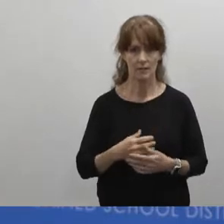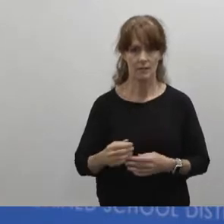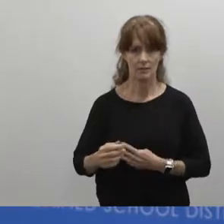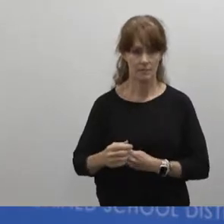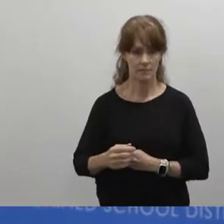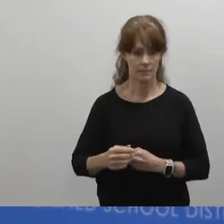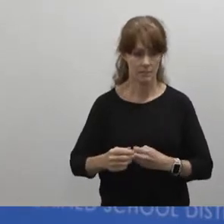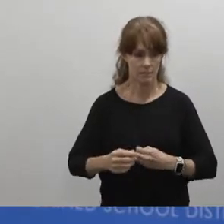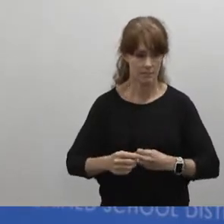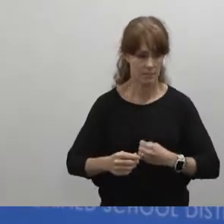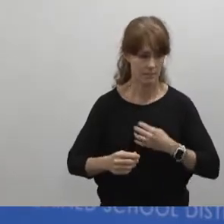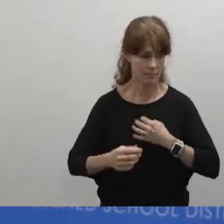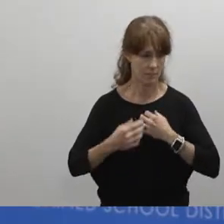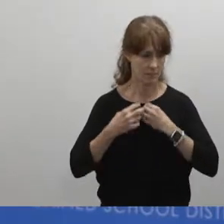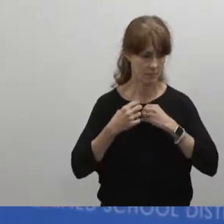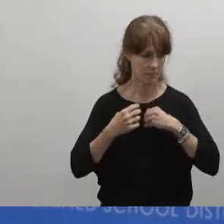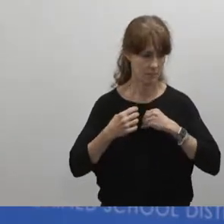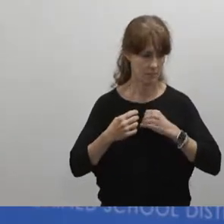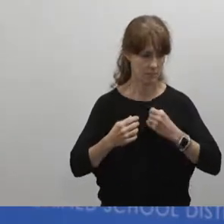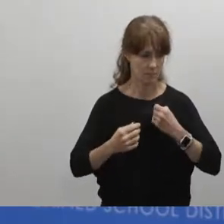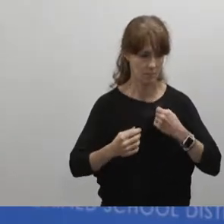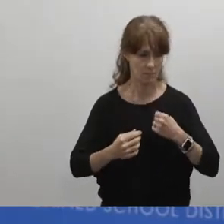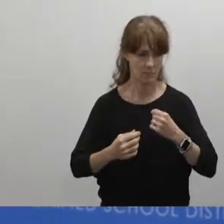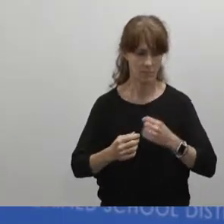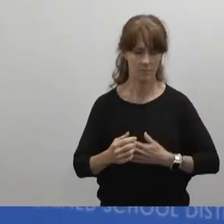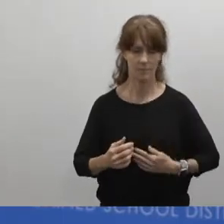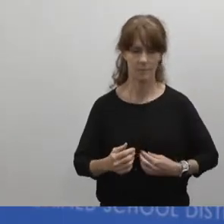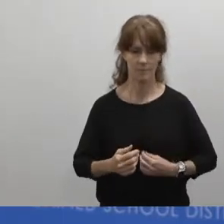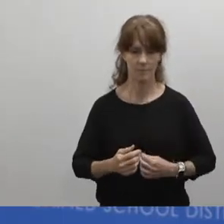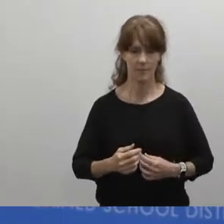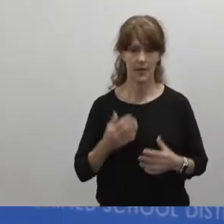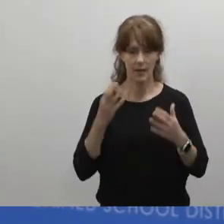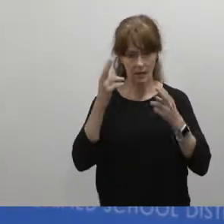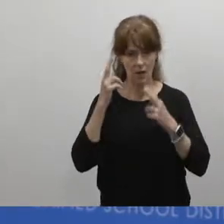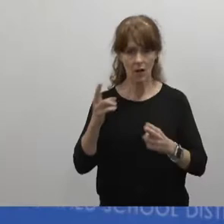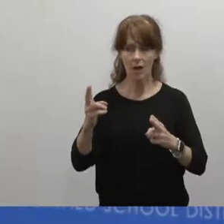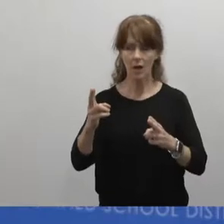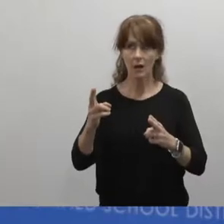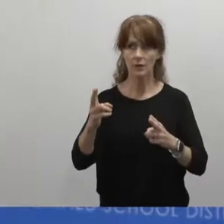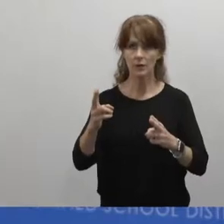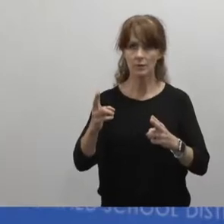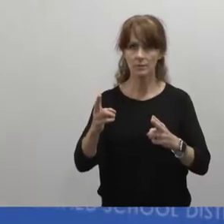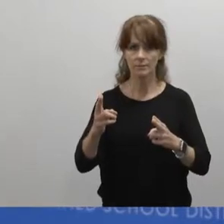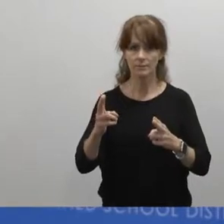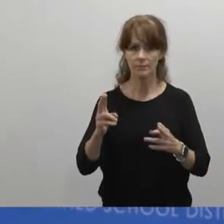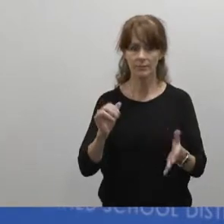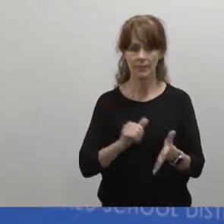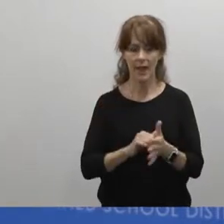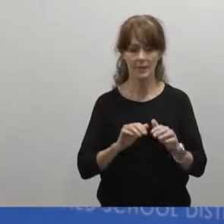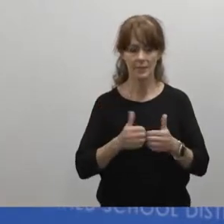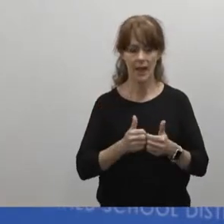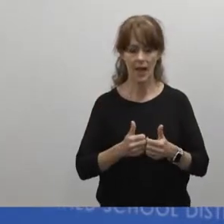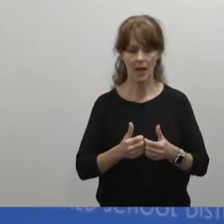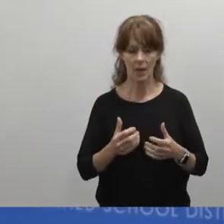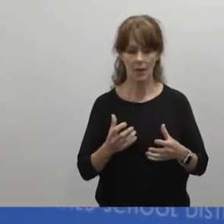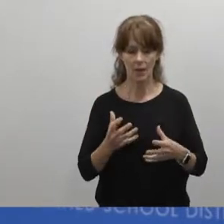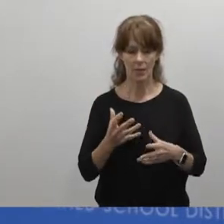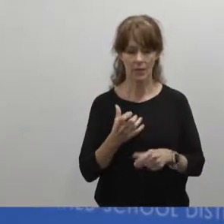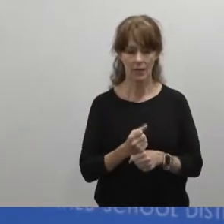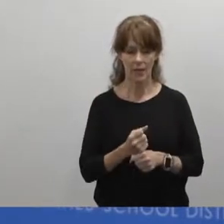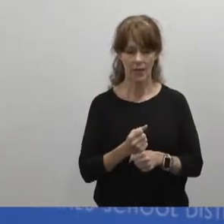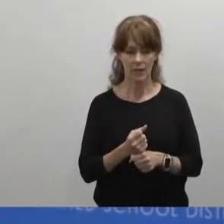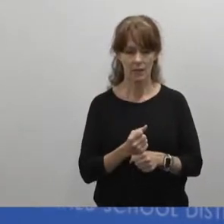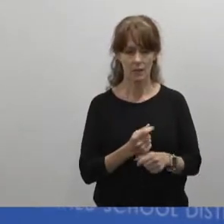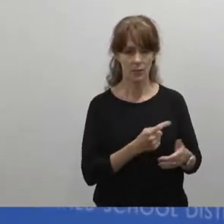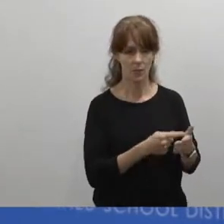bạch mà ớt á. Cảm ơn chị kê tới dù mà nấu phép để con xa miền tầm lầy anh hào chị thà tam đẹp cả đạn nà hào